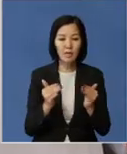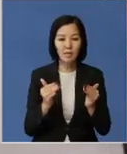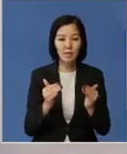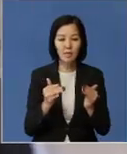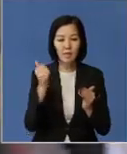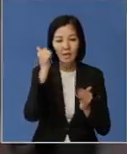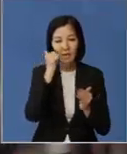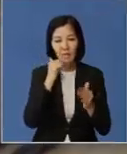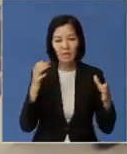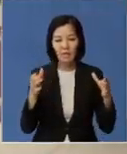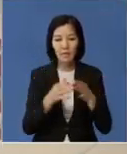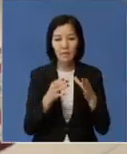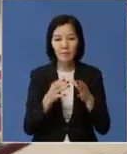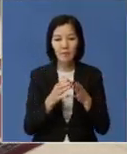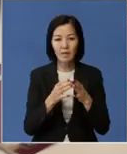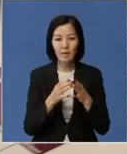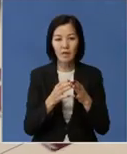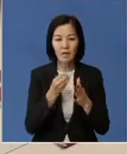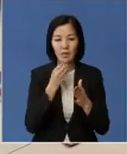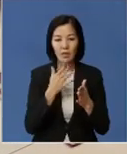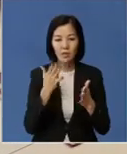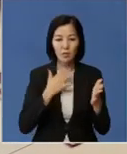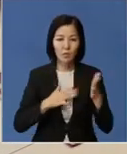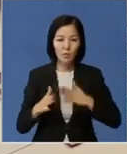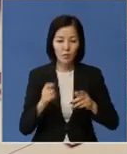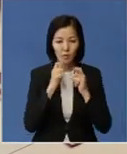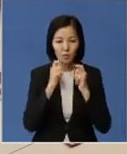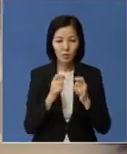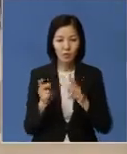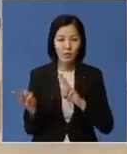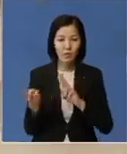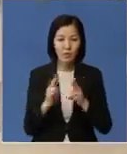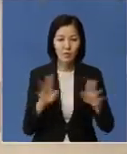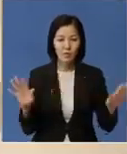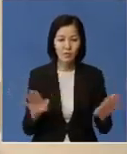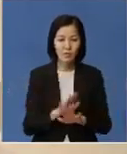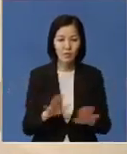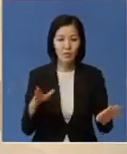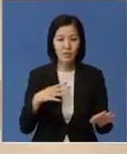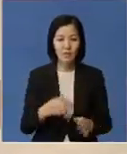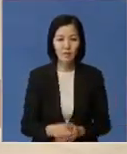қарияларын көңіл көтеруге тырысты. Ардагерлер де қалыспай ән шырқап, би биледі.